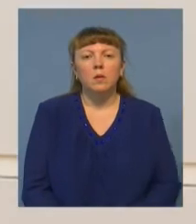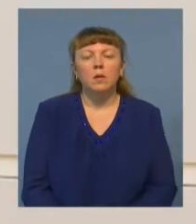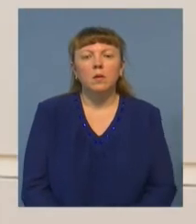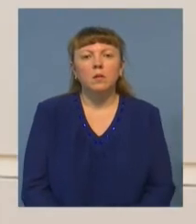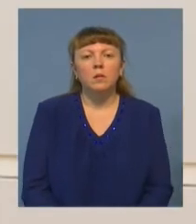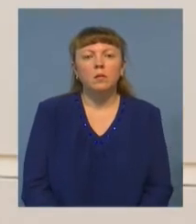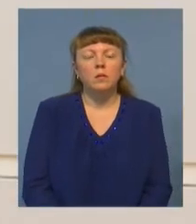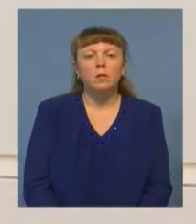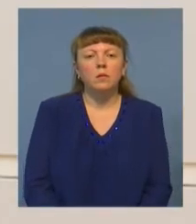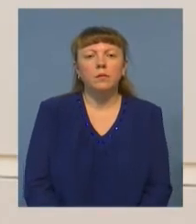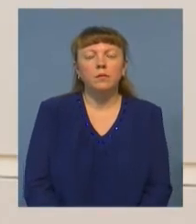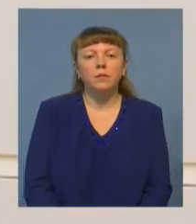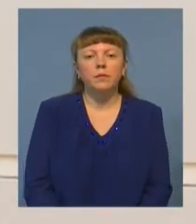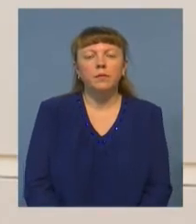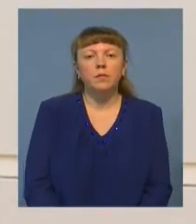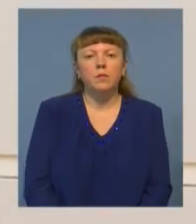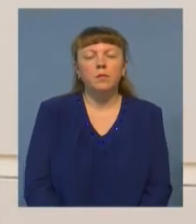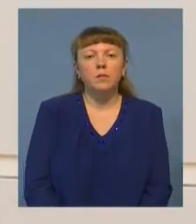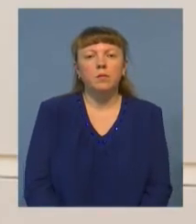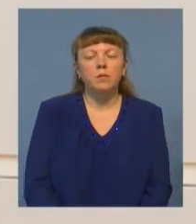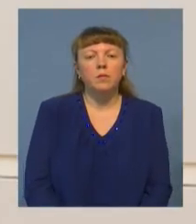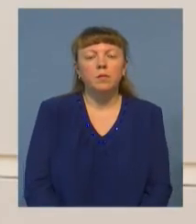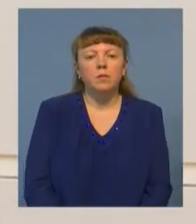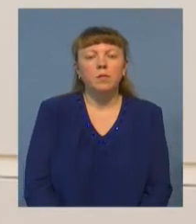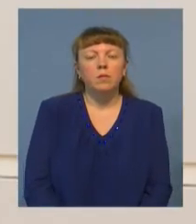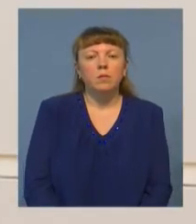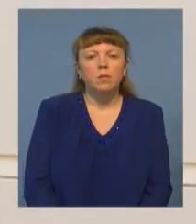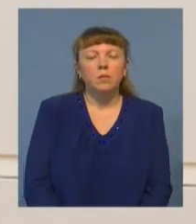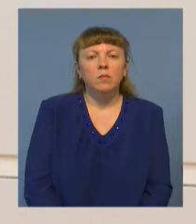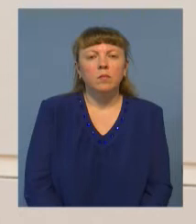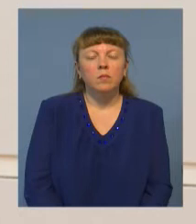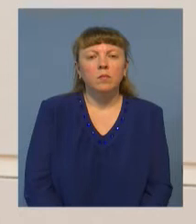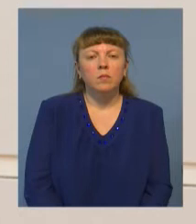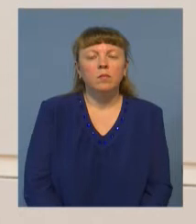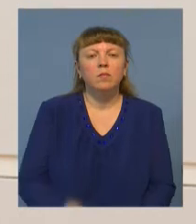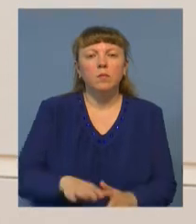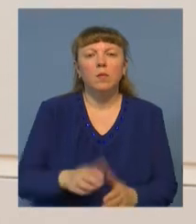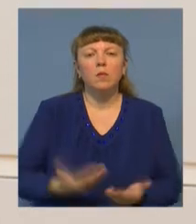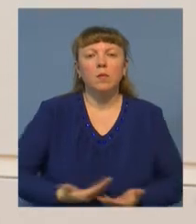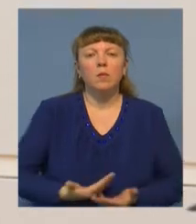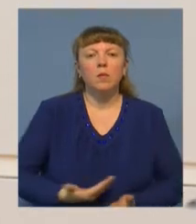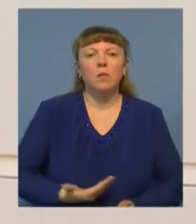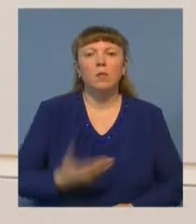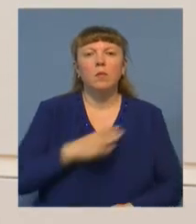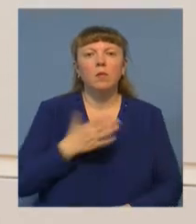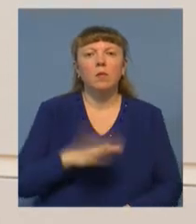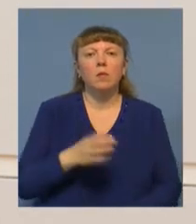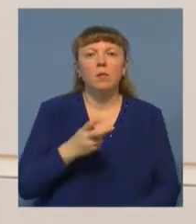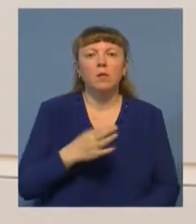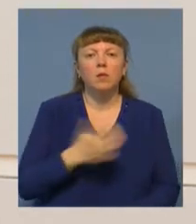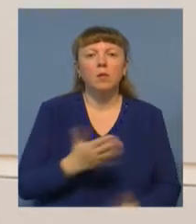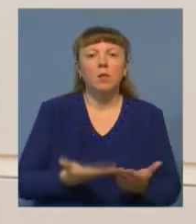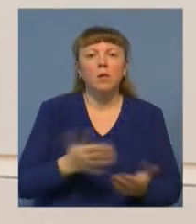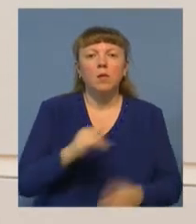Вот опять-таки между дочерью и отцом. Ну, в суд по месту жительства, да, по месту если жительства это Уральск, заявителя. То суд, да, если